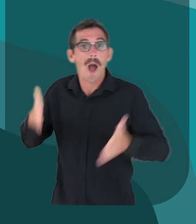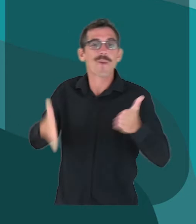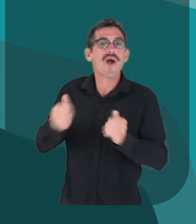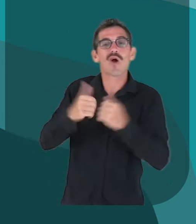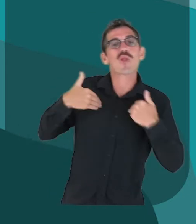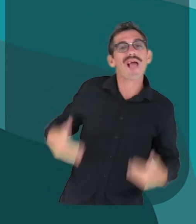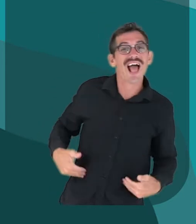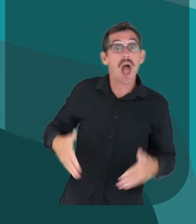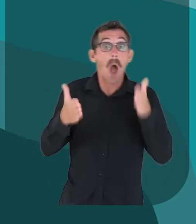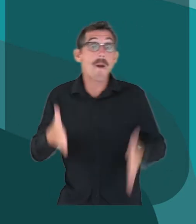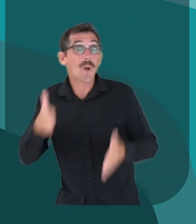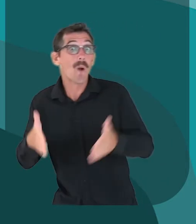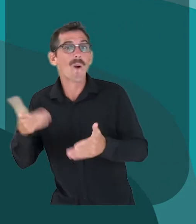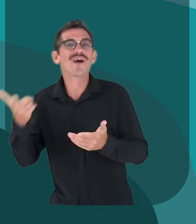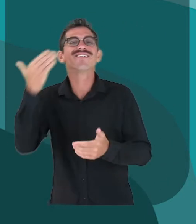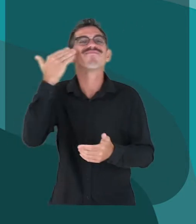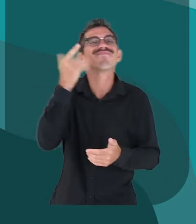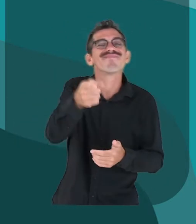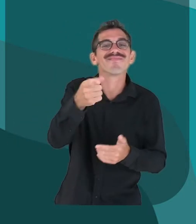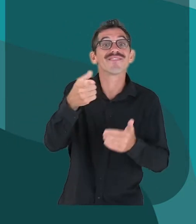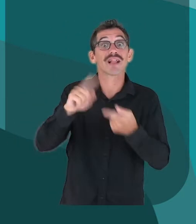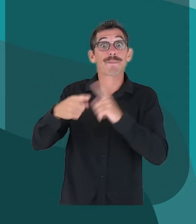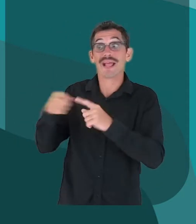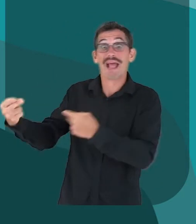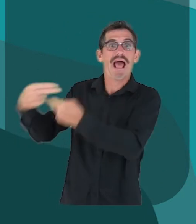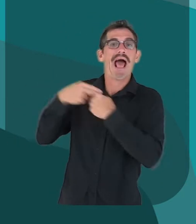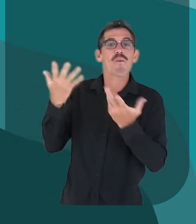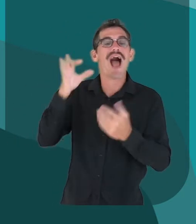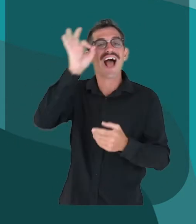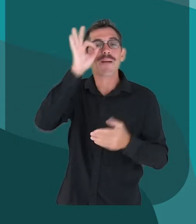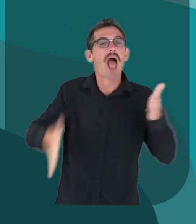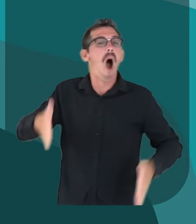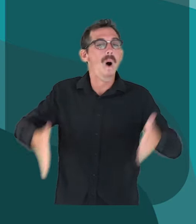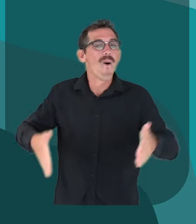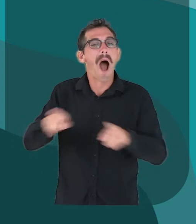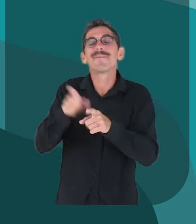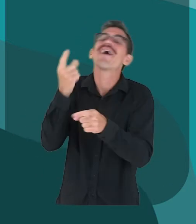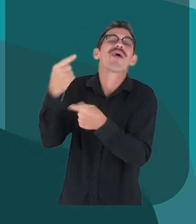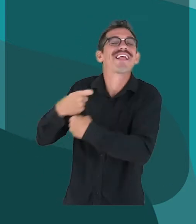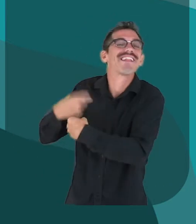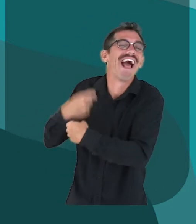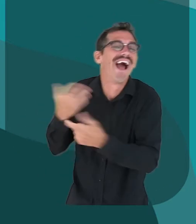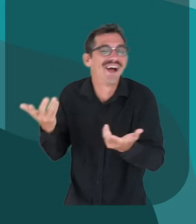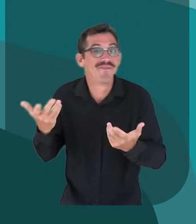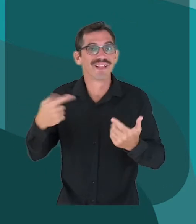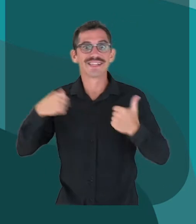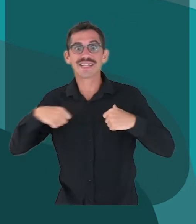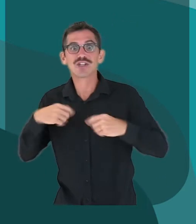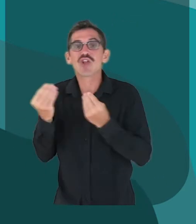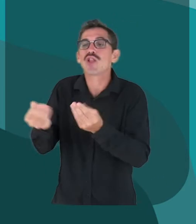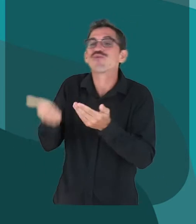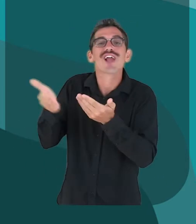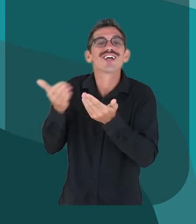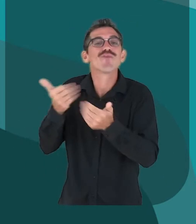cyborg, robotique. Il y a un de mes amis qui m'appelle Terminator, c'est juste... On passe un peu à la blague, puis on essaie de rendre